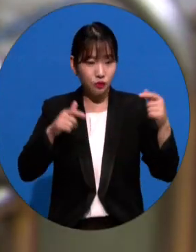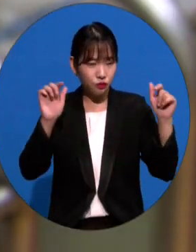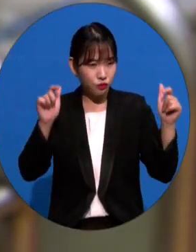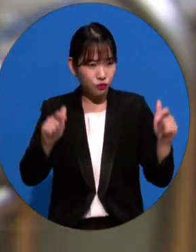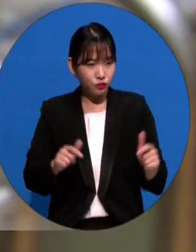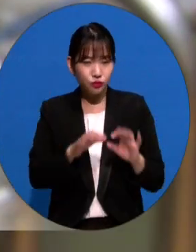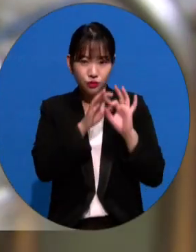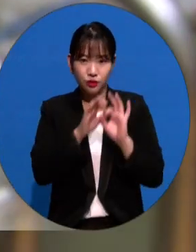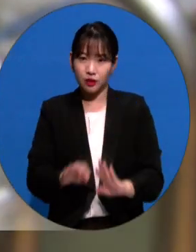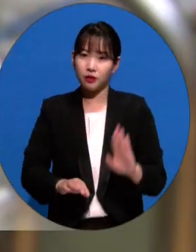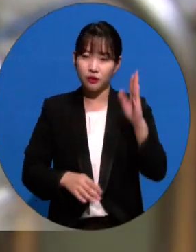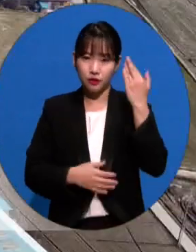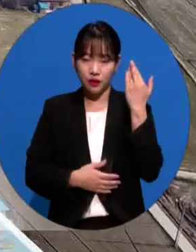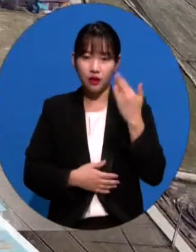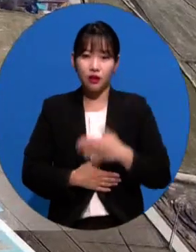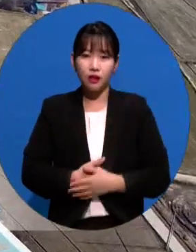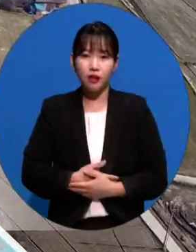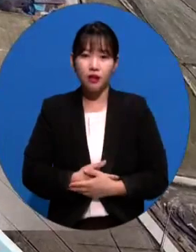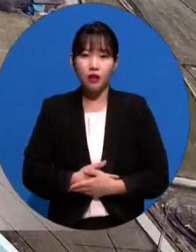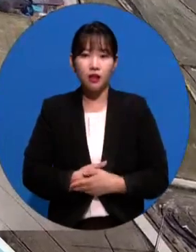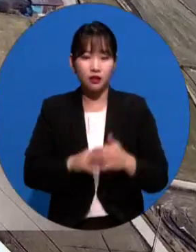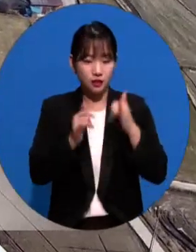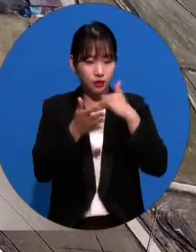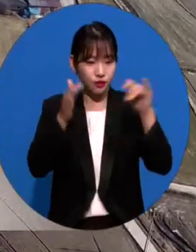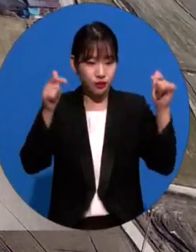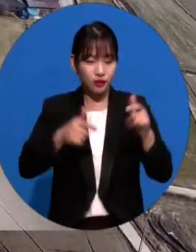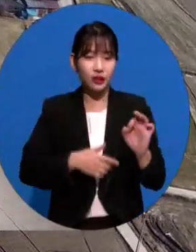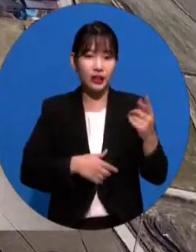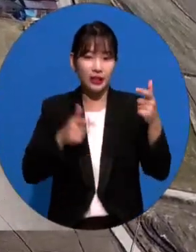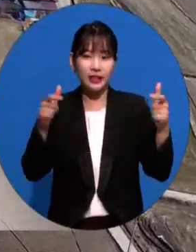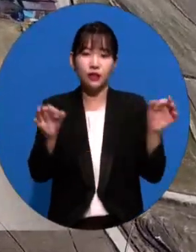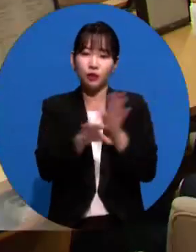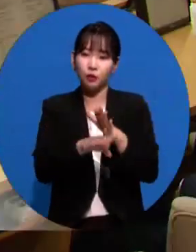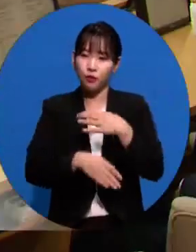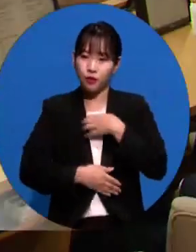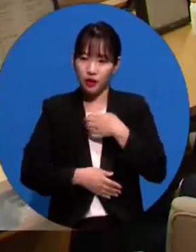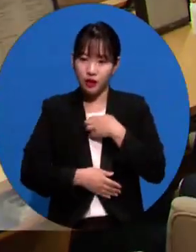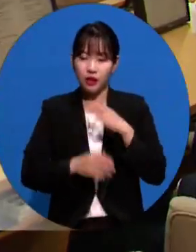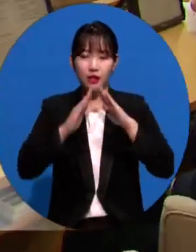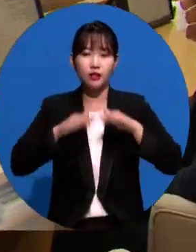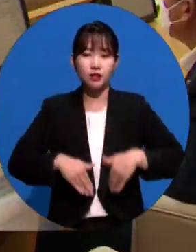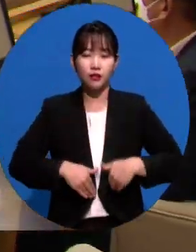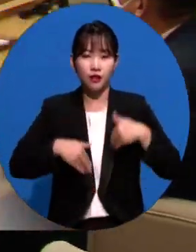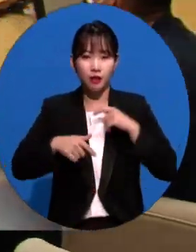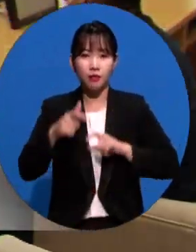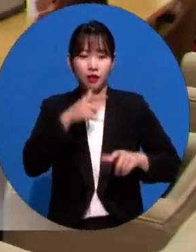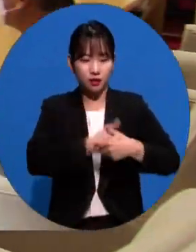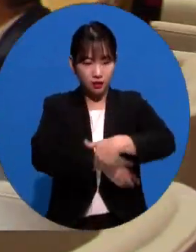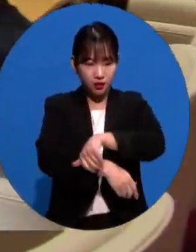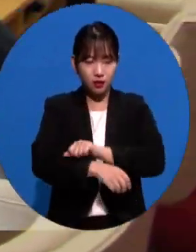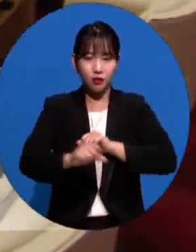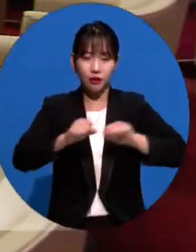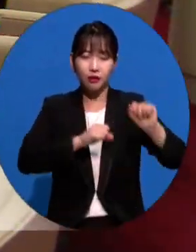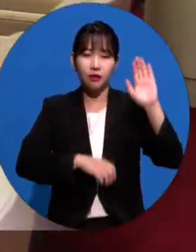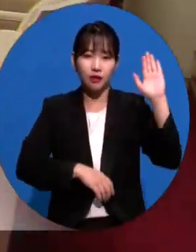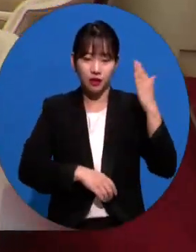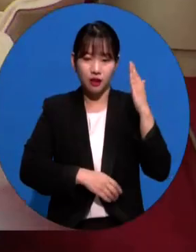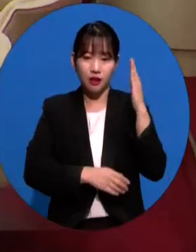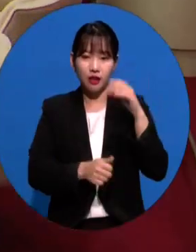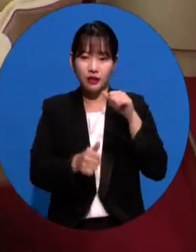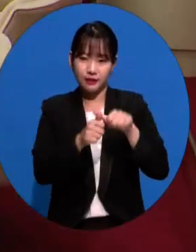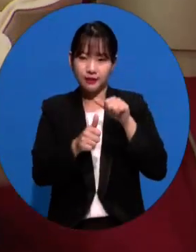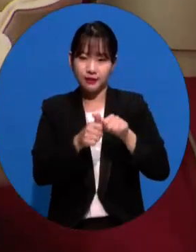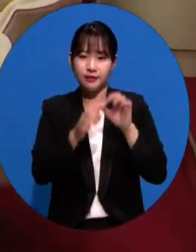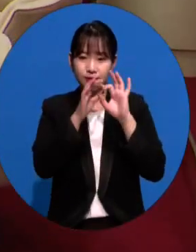감소세가 이어질 것으로 전망되면서 인구 감소로 인한 지역 소멸 위기에 전라남도가 더 적극적으로 나서야 한다는